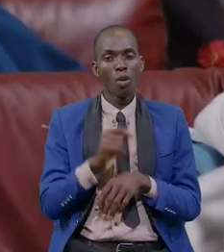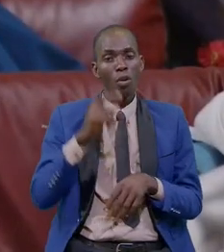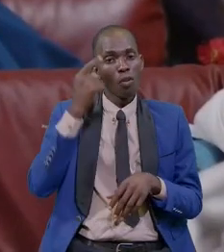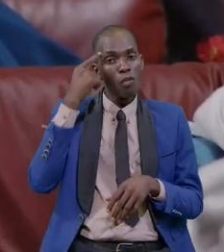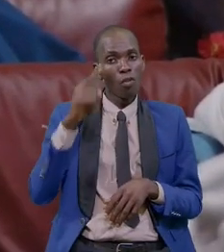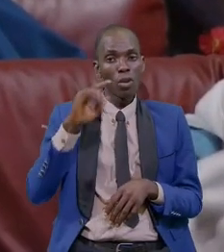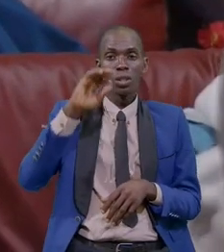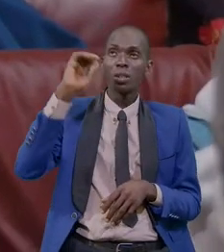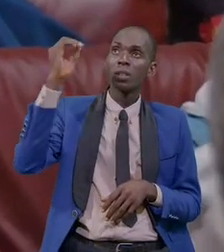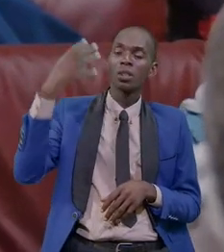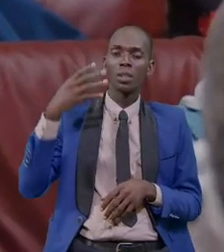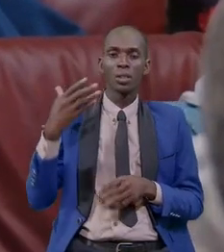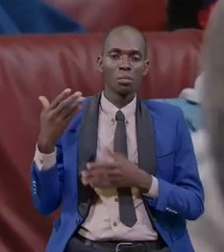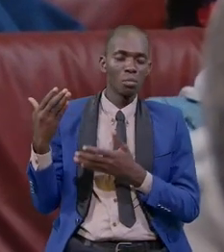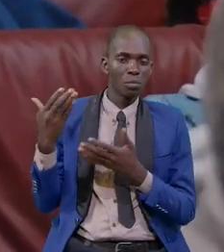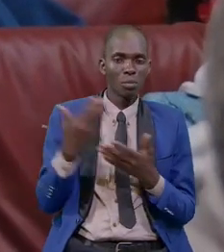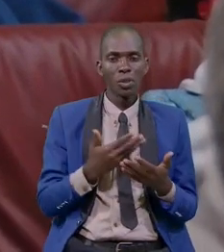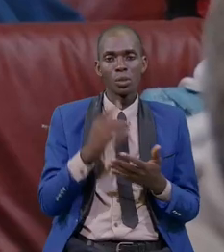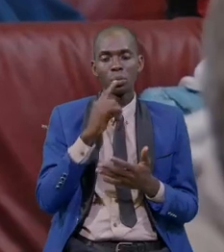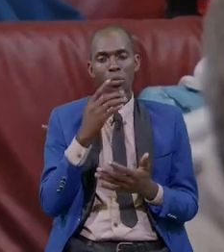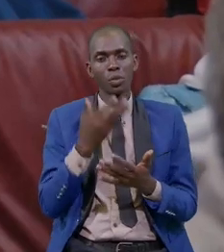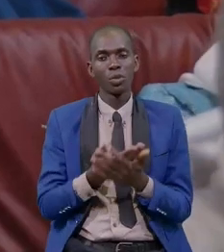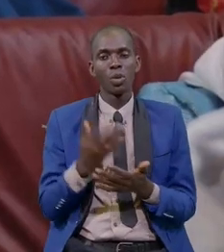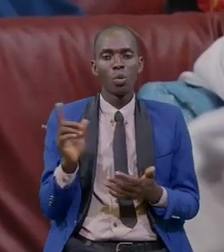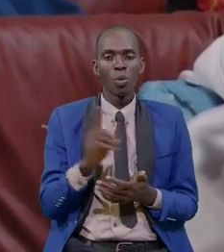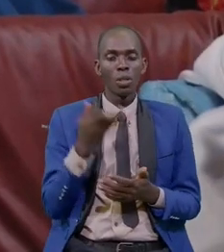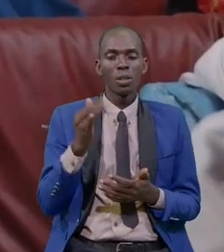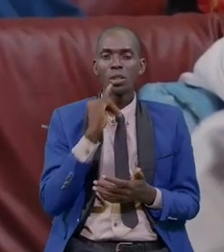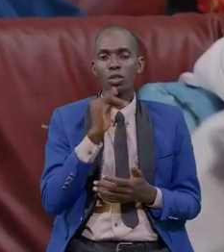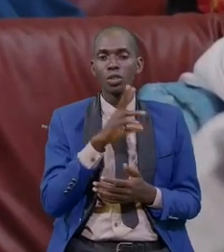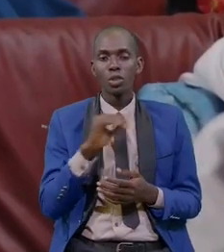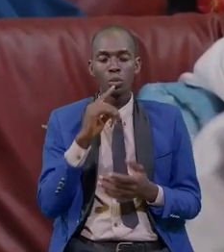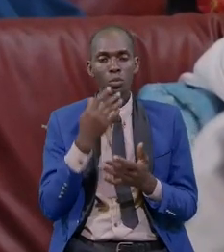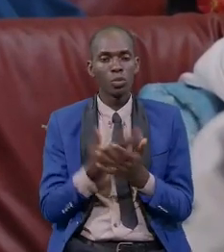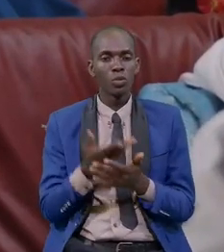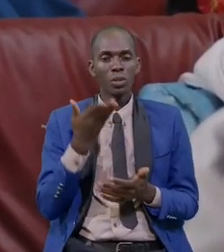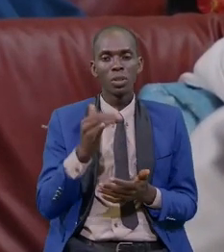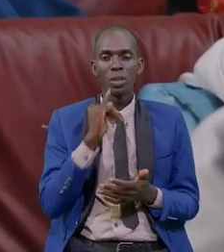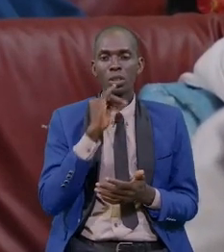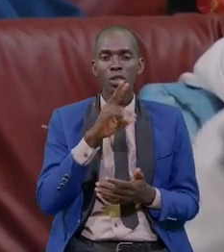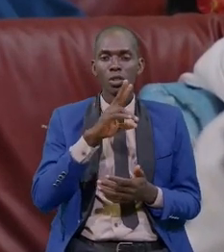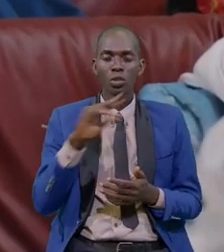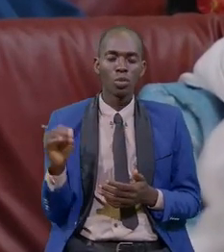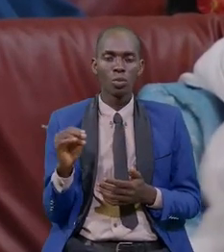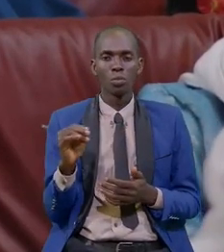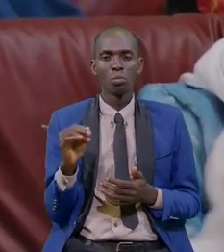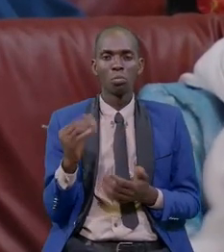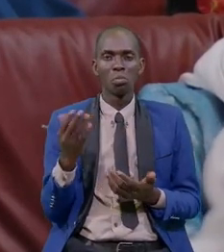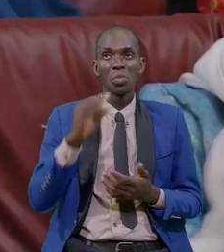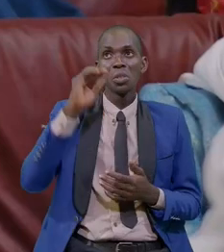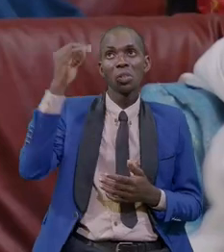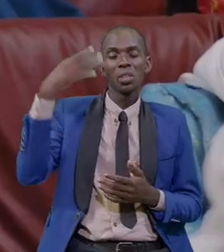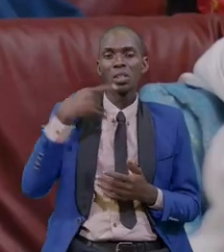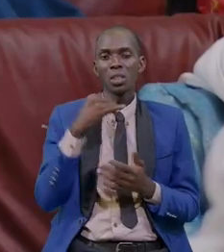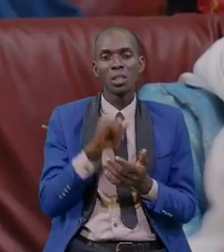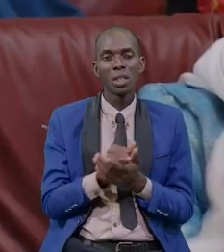des fruits. Et là où il n'y a pas de fruits, il n'y a pas de grâce. Est-ce que ce n'est pas la foi? Oui, c'est pas la